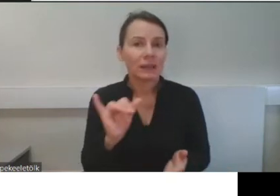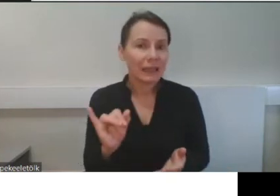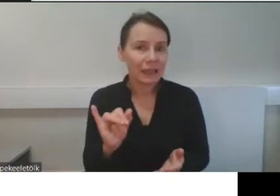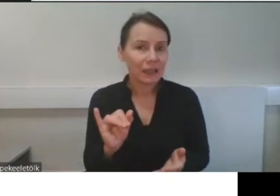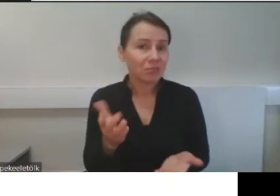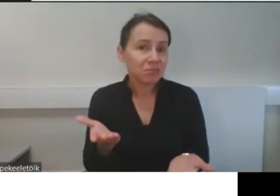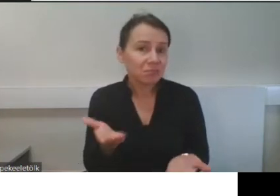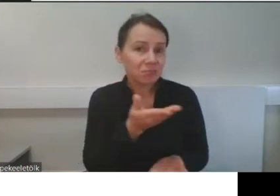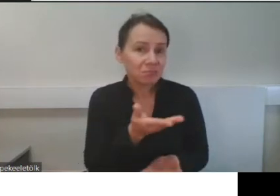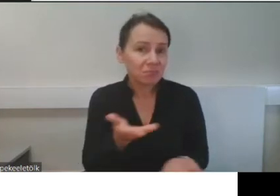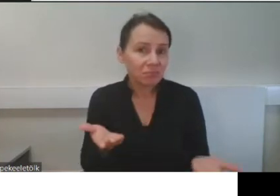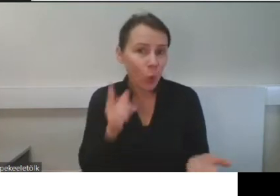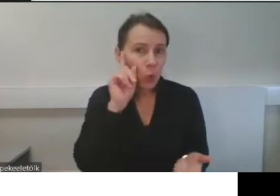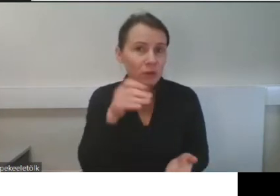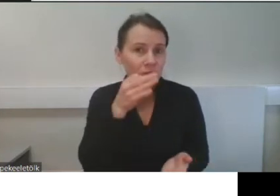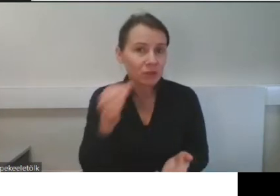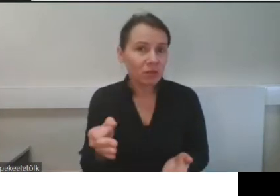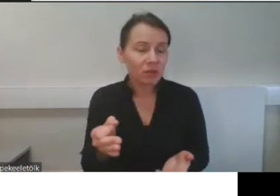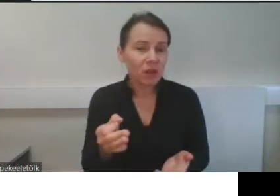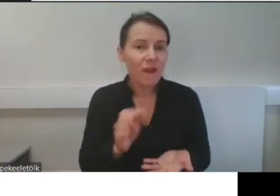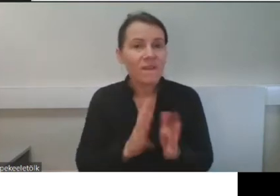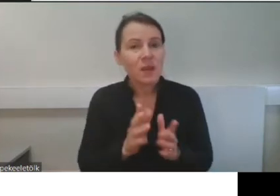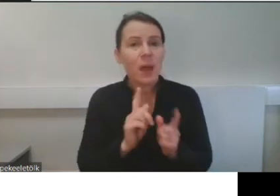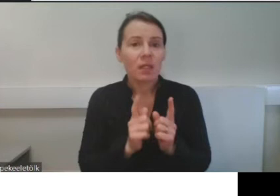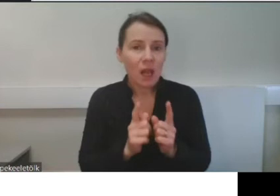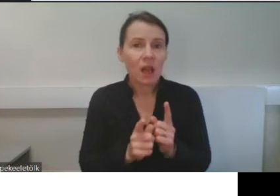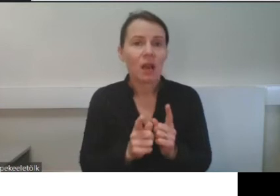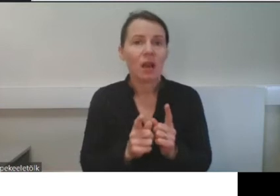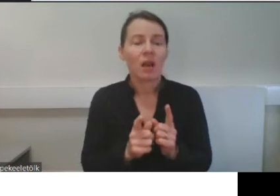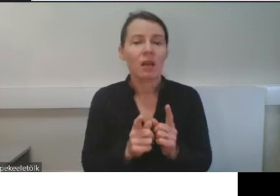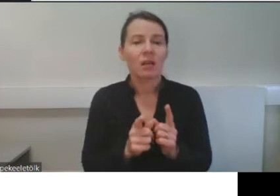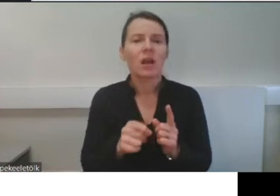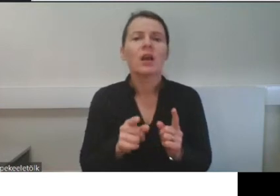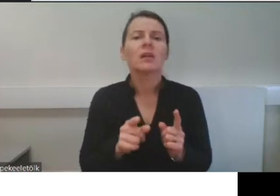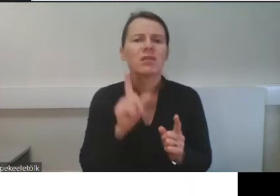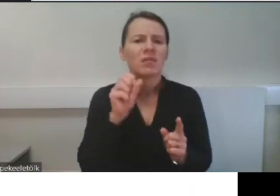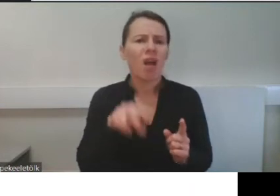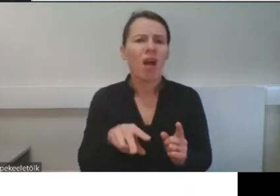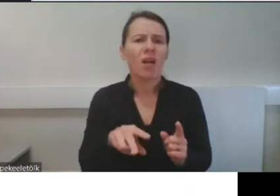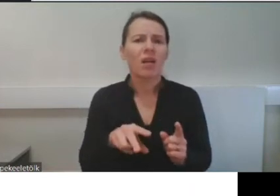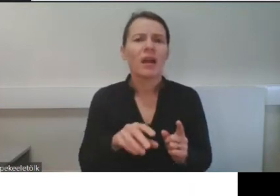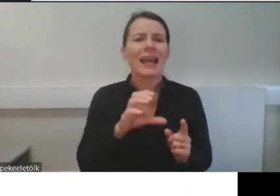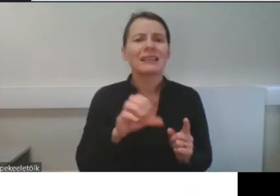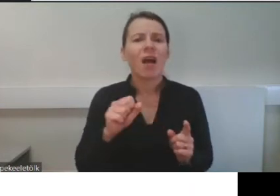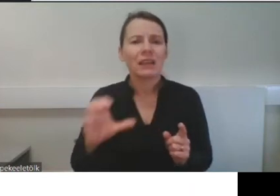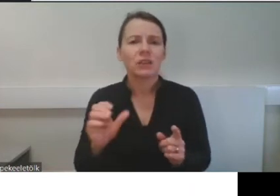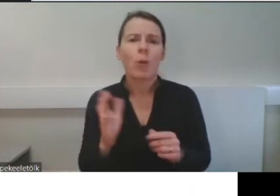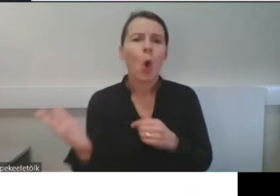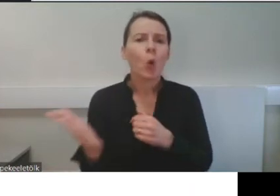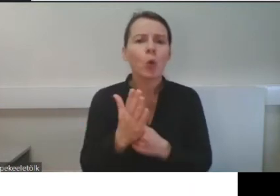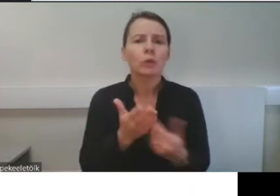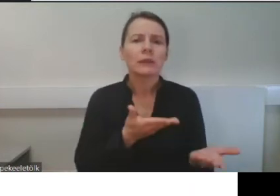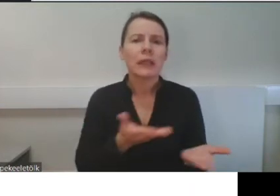pöördumiste arvus on olnud, aga nad ei ole olnud ka väga drastilised, et võib-olla siin Viljandi ja